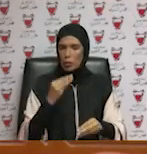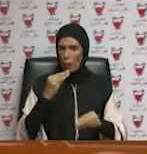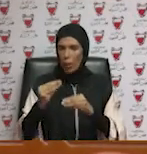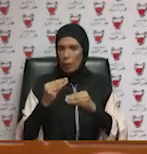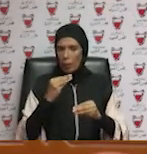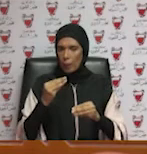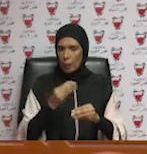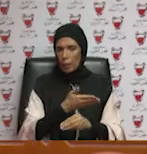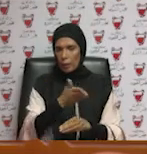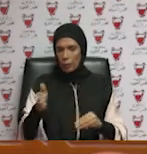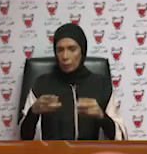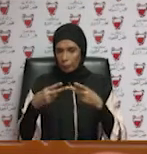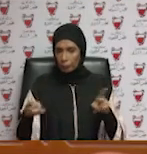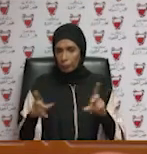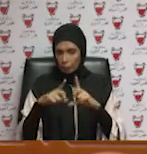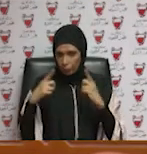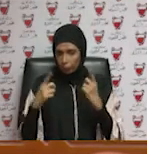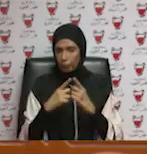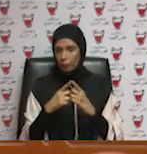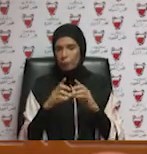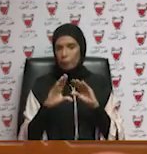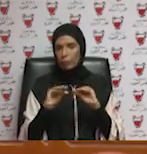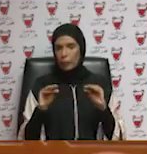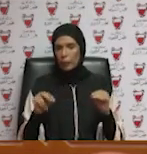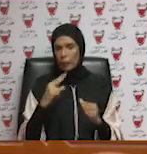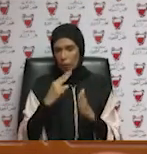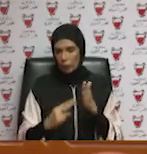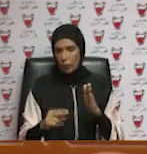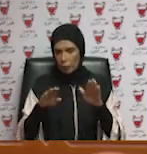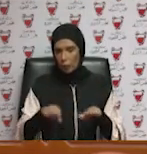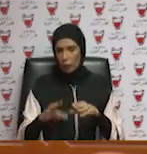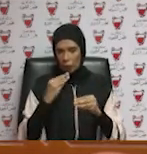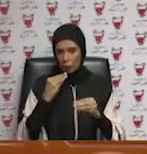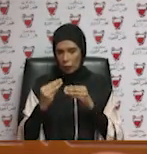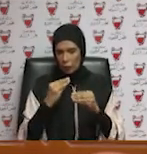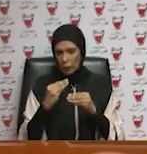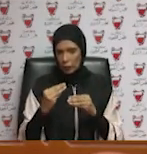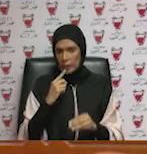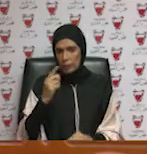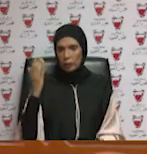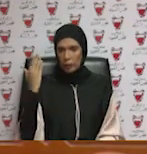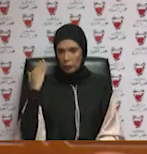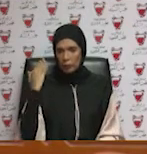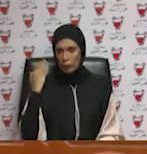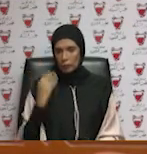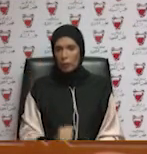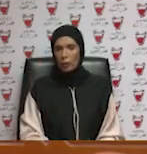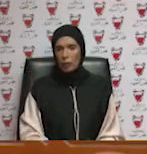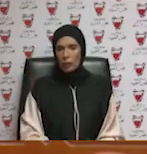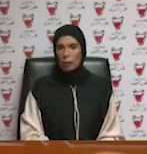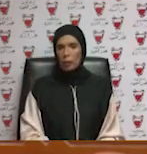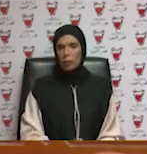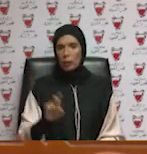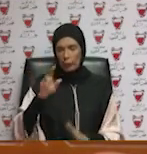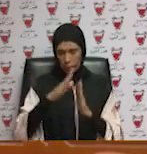في الدور الماضي. فاللجنة متمسكة بقرار مجلس الشورى في الدور الماضي وبالتالي متمسكة